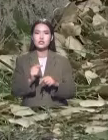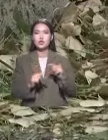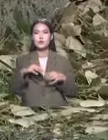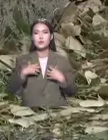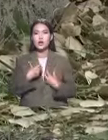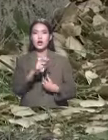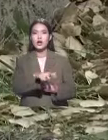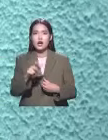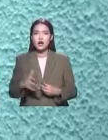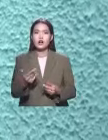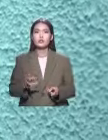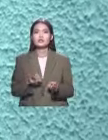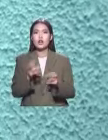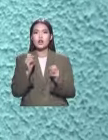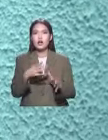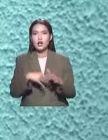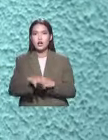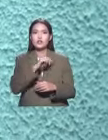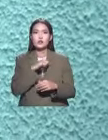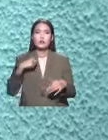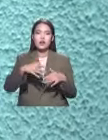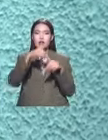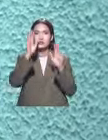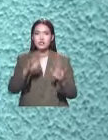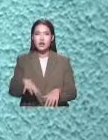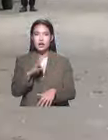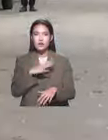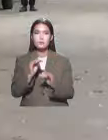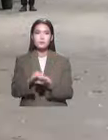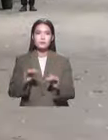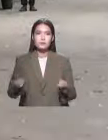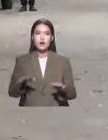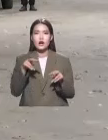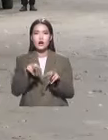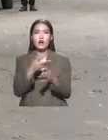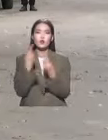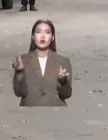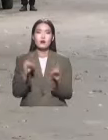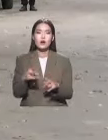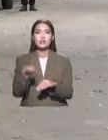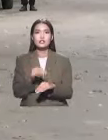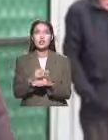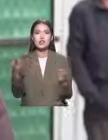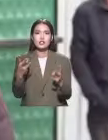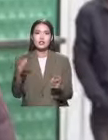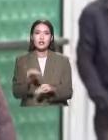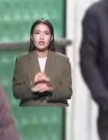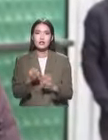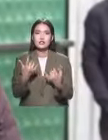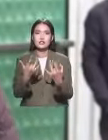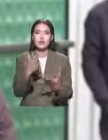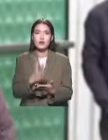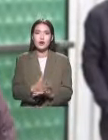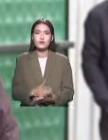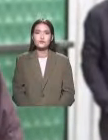баланы құдықтың қақпасын өздігімен аша алмайтынын айтады. Бүлдіршінді қараусыз қалдырғандар тиісті жазасын алса екен дейді. Жабық тұрмақ